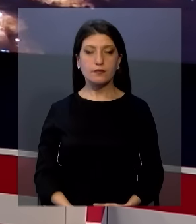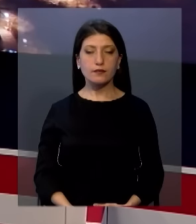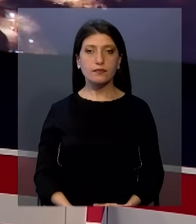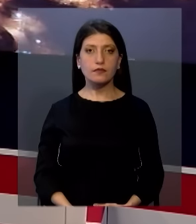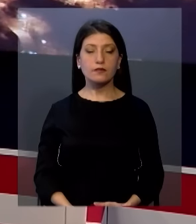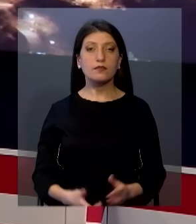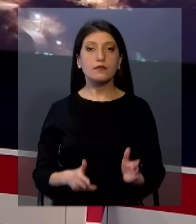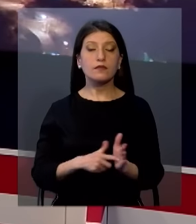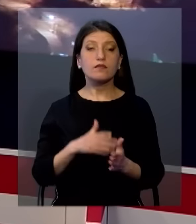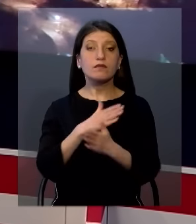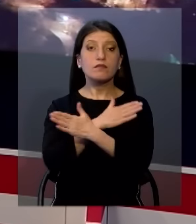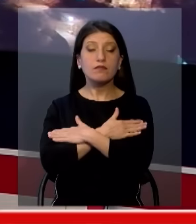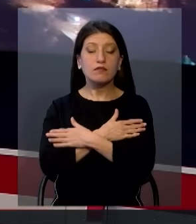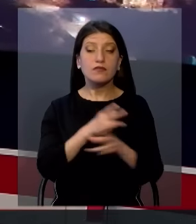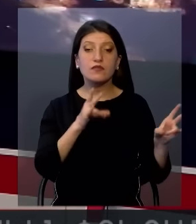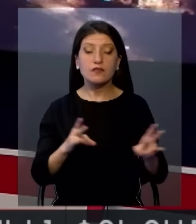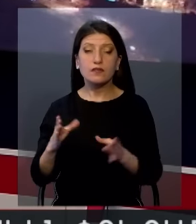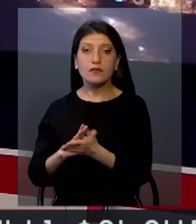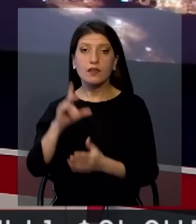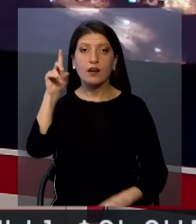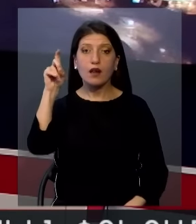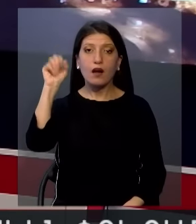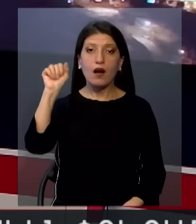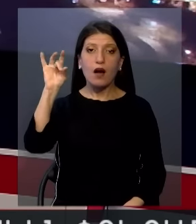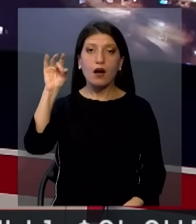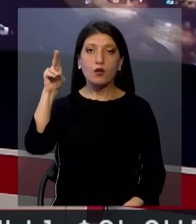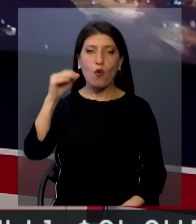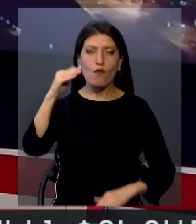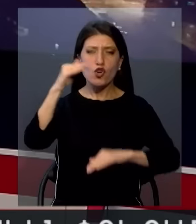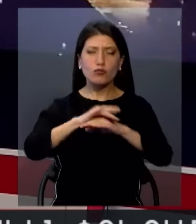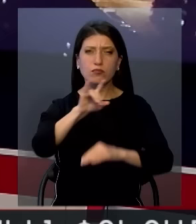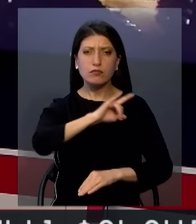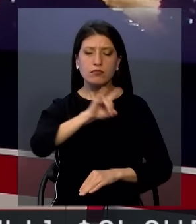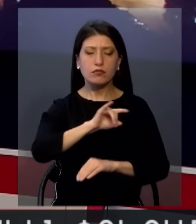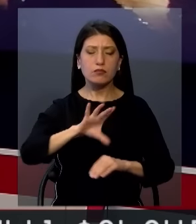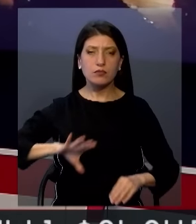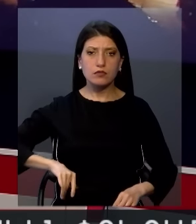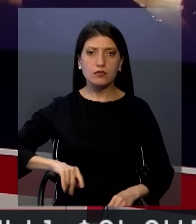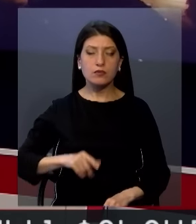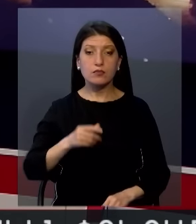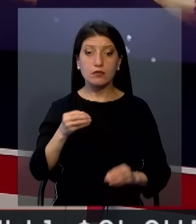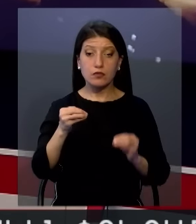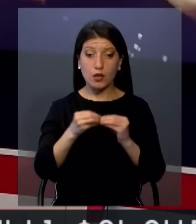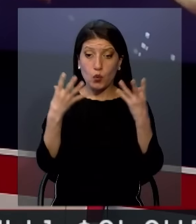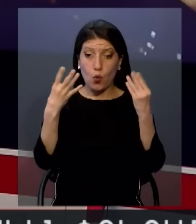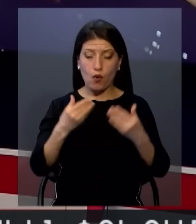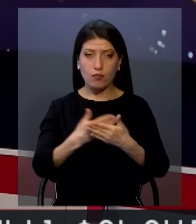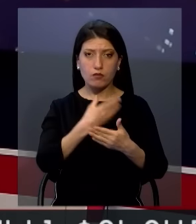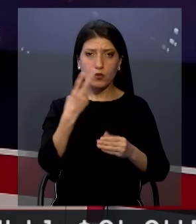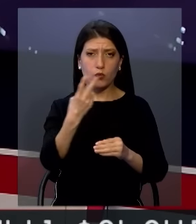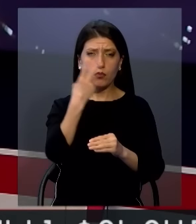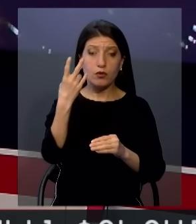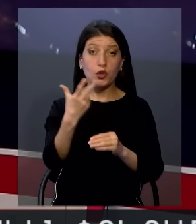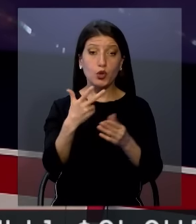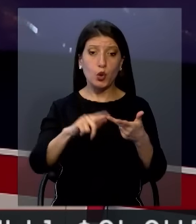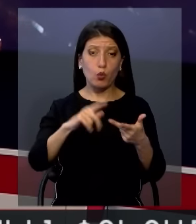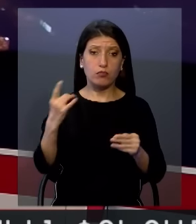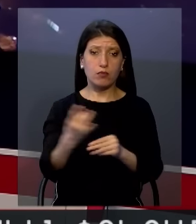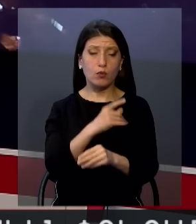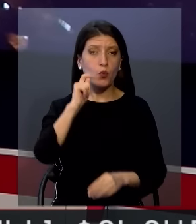Յոթ զոհու վիրավոր կա Խարկովում ռուսական գիշերային օթային գրոհից հետո։ Վերջին 10 օրում սա անօթաչուներով երրորդ զանգվածային գրոհն է